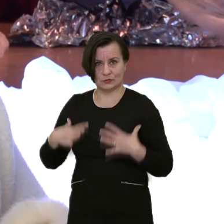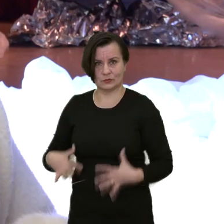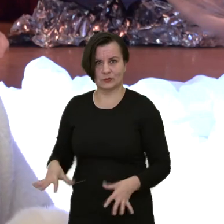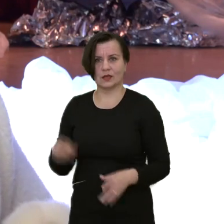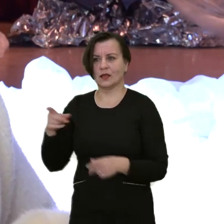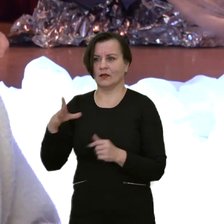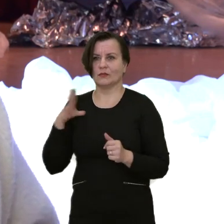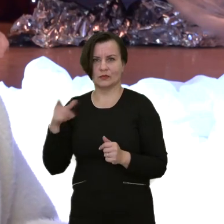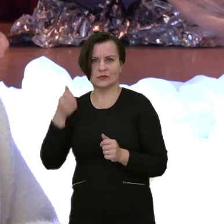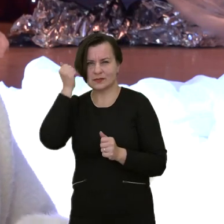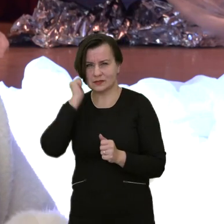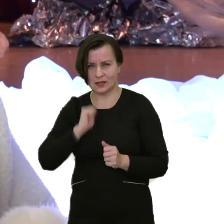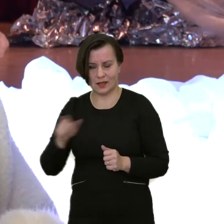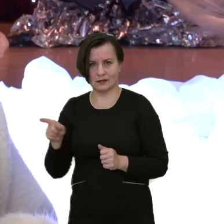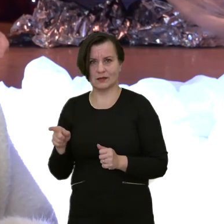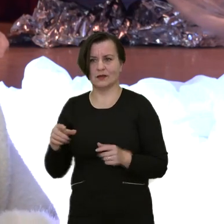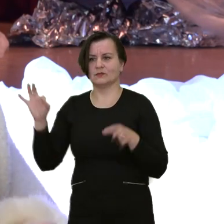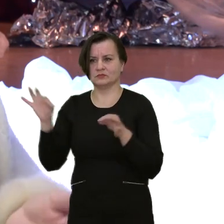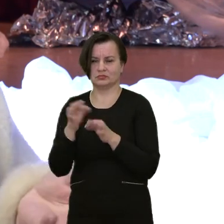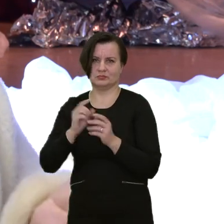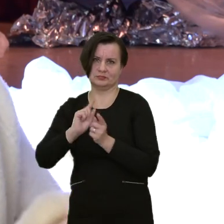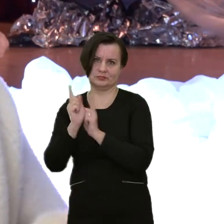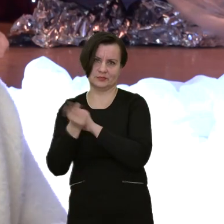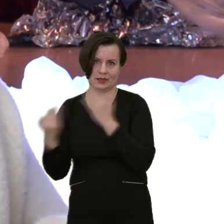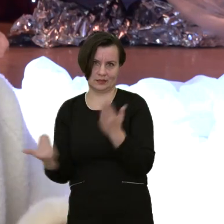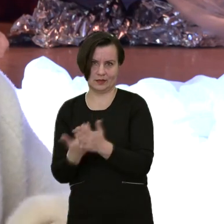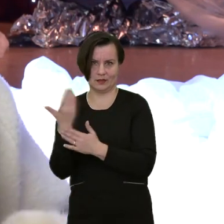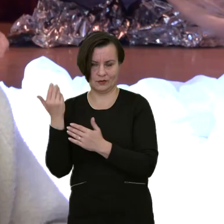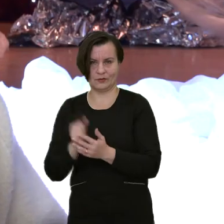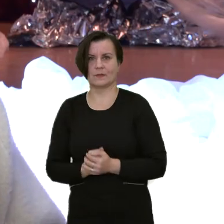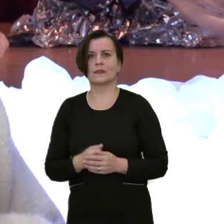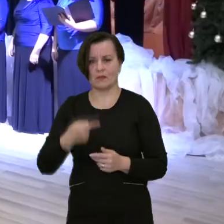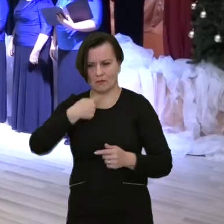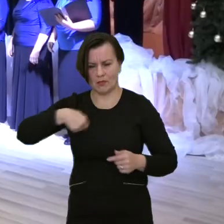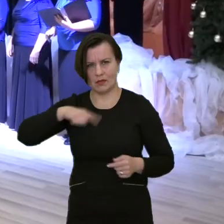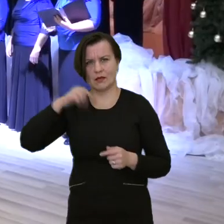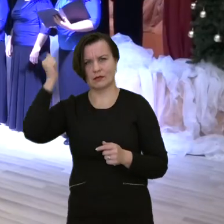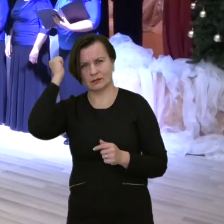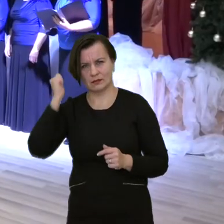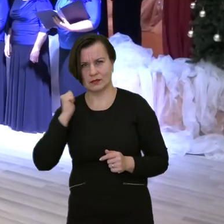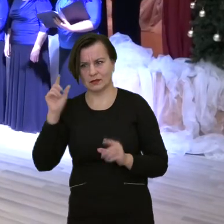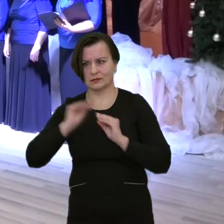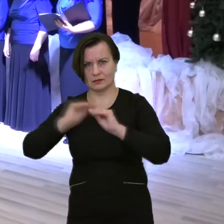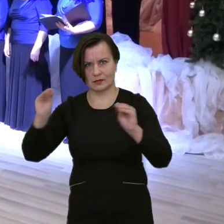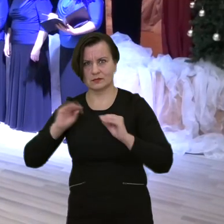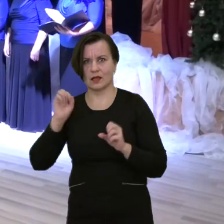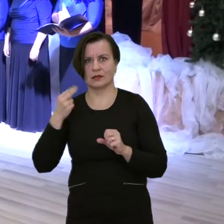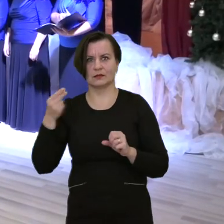demonstraciją tų suknelių, kurios yra padarytos iš senų, naujos. Labai dėkingi